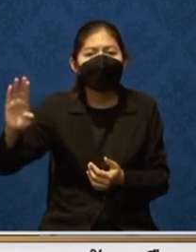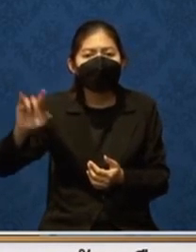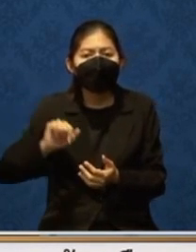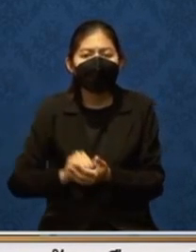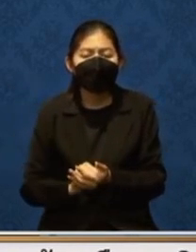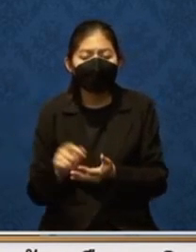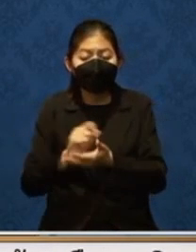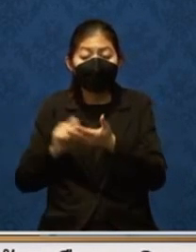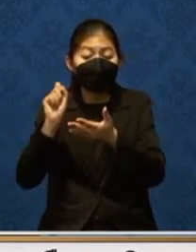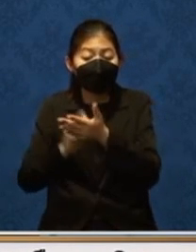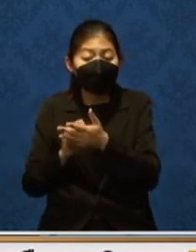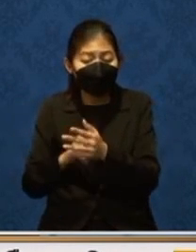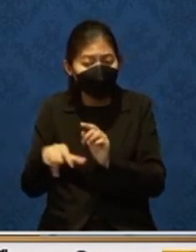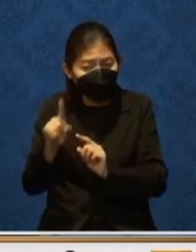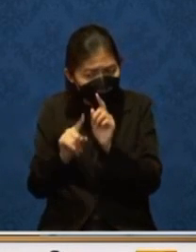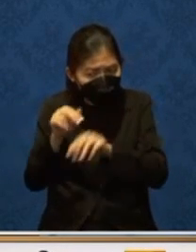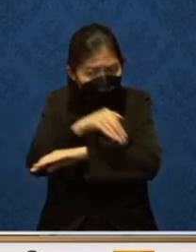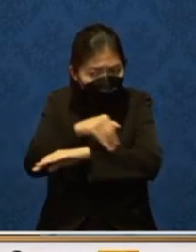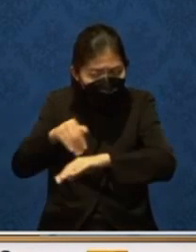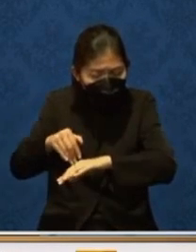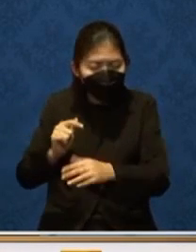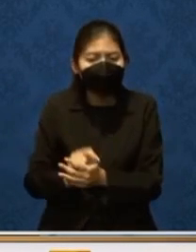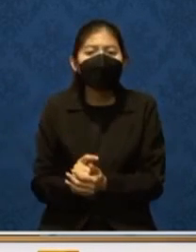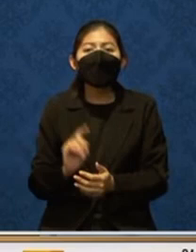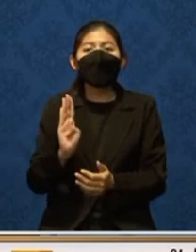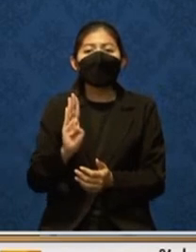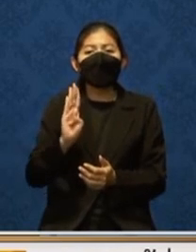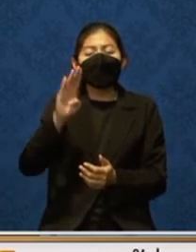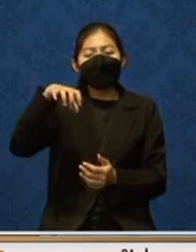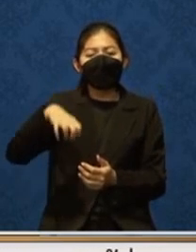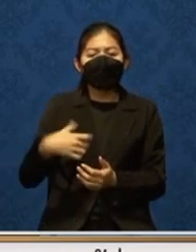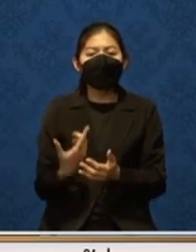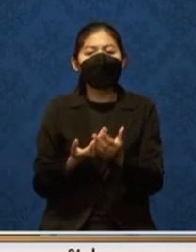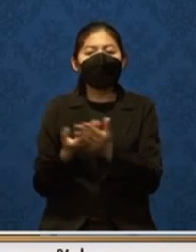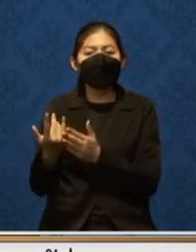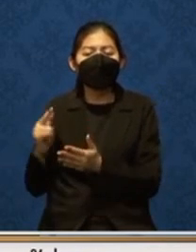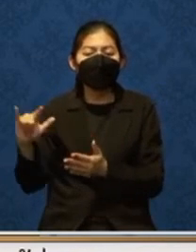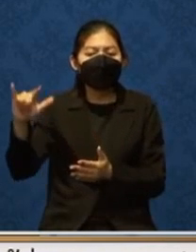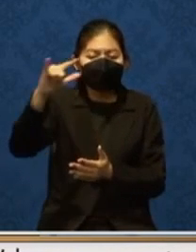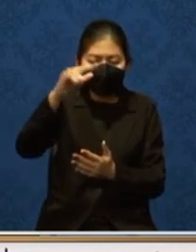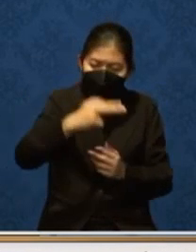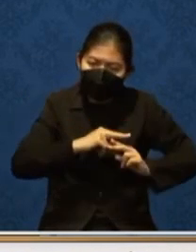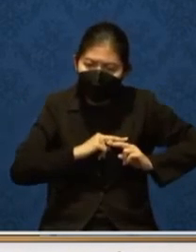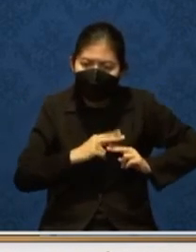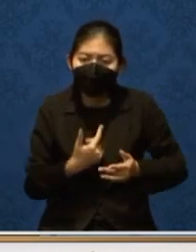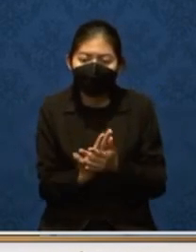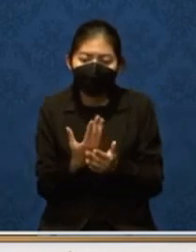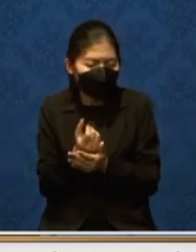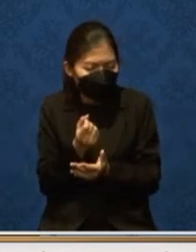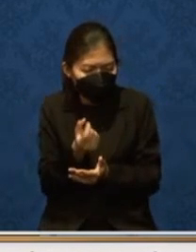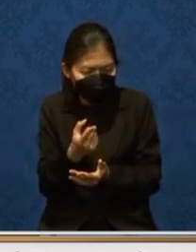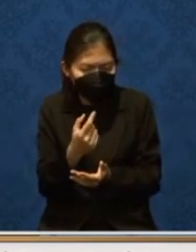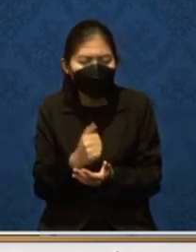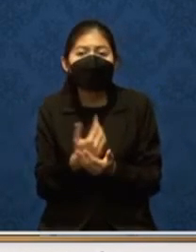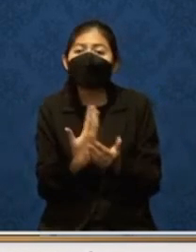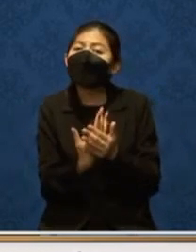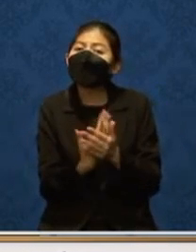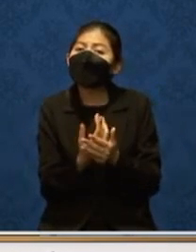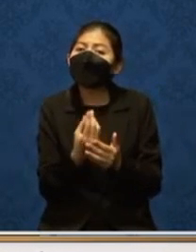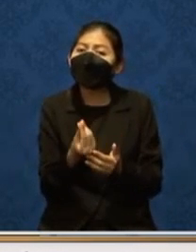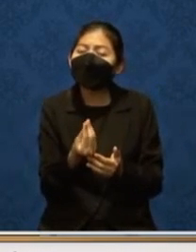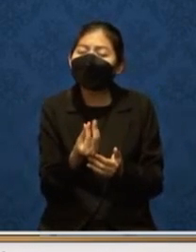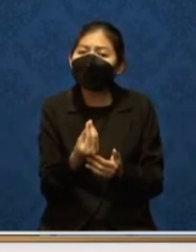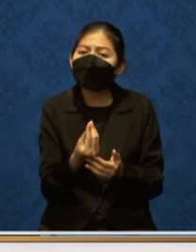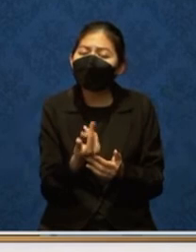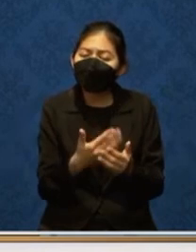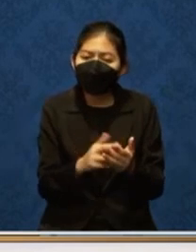บูในคามเห็นขผู้สบัชีครัว่ากิจการได้ซ้อเคองบนสวบุคคลหนึ่เครื่องเป็เงินสดราคาที่ซือเป็ราคาที่